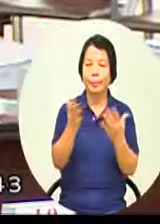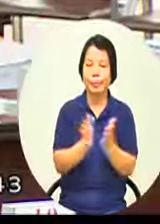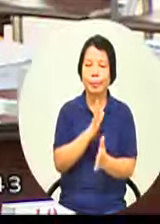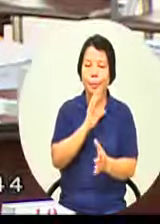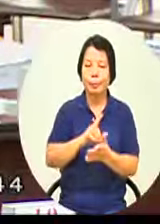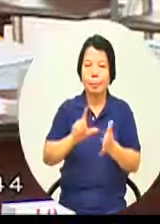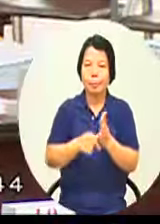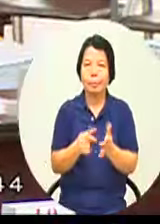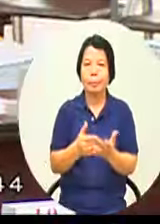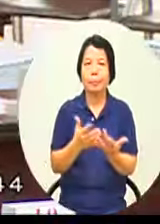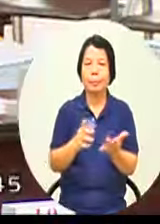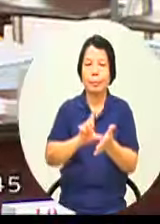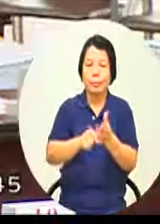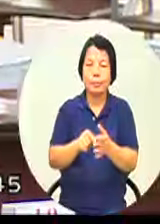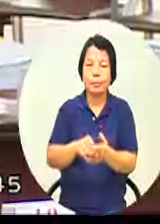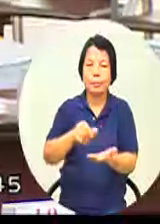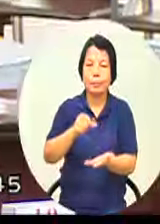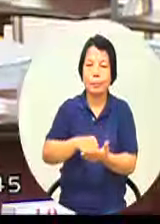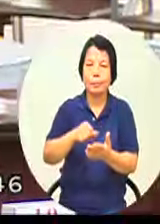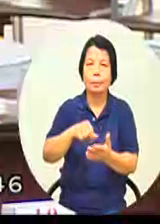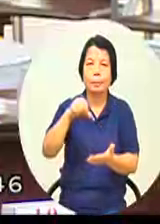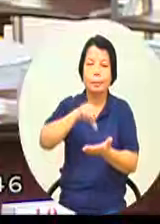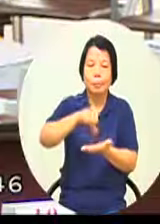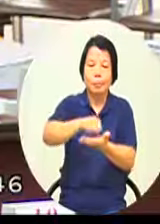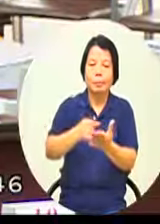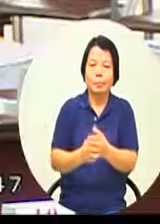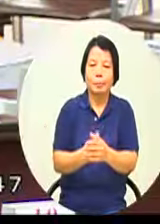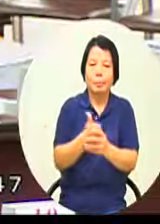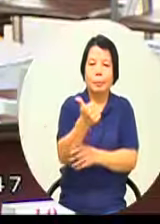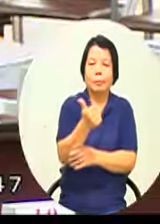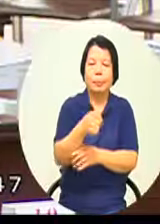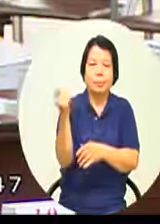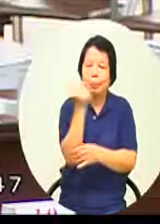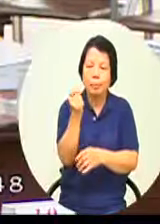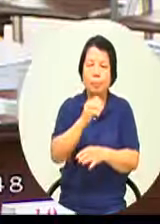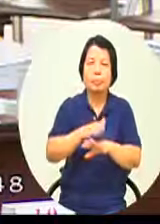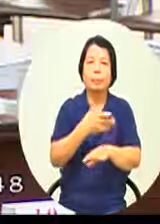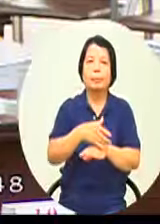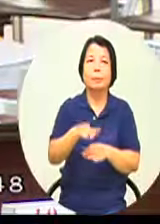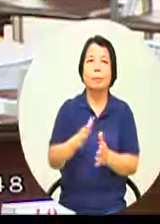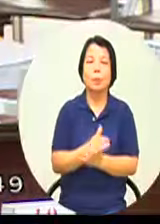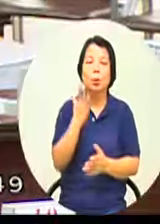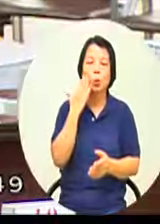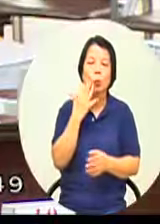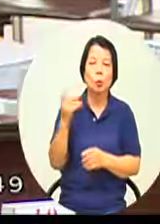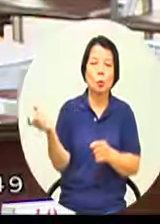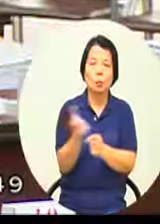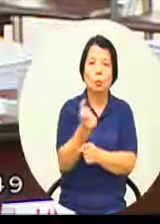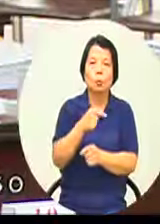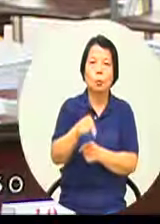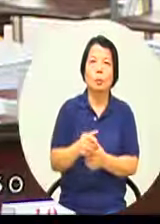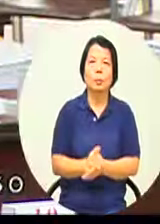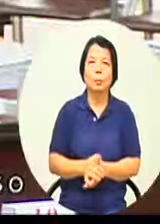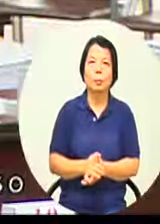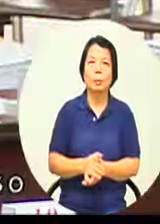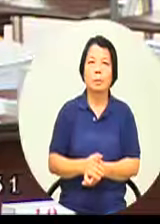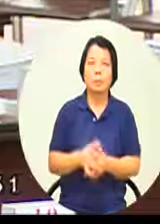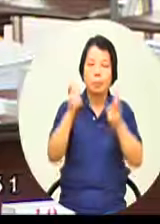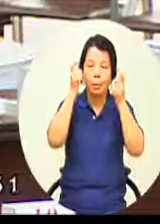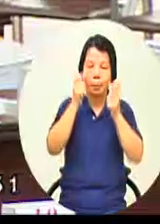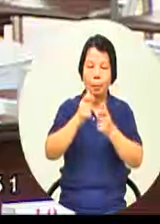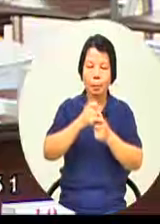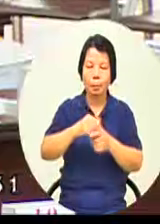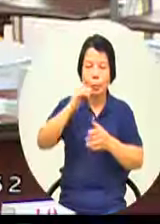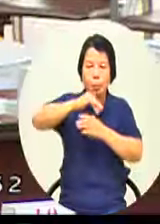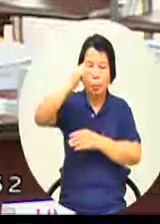间那么快，短时间就去会当伊生出来物件嘛。好、哦，啊，那是无风台来的时候呢，各位才一斤一块